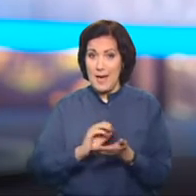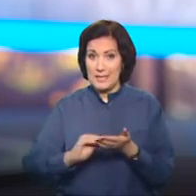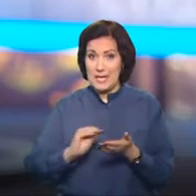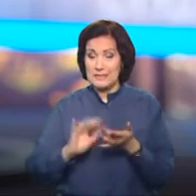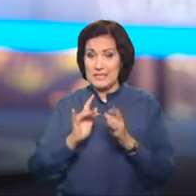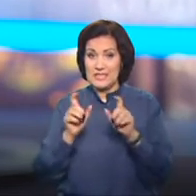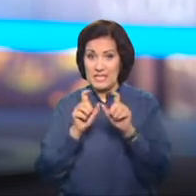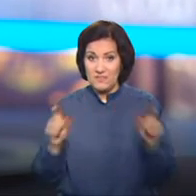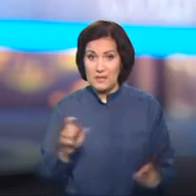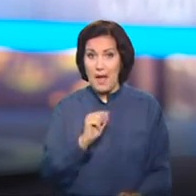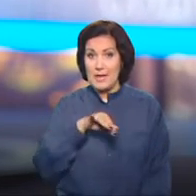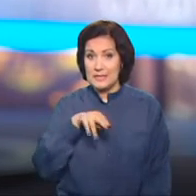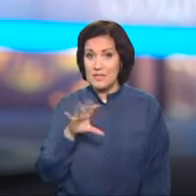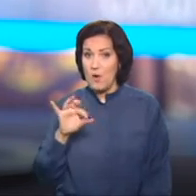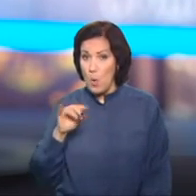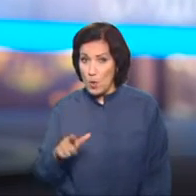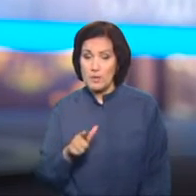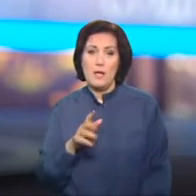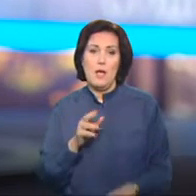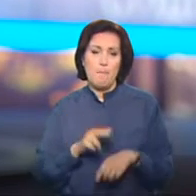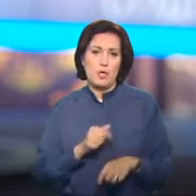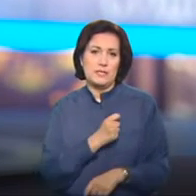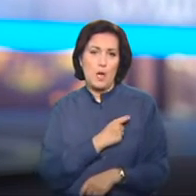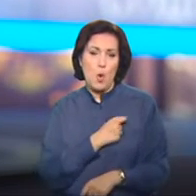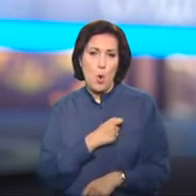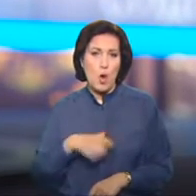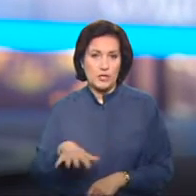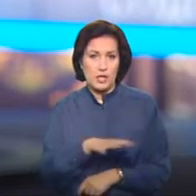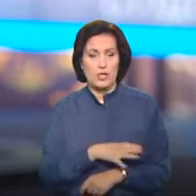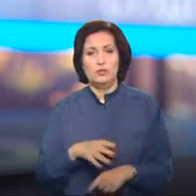«Альтернатива.орг» в Відіополі в поліції Одещини пообіцяли надати упродовж тижня.